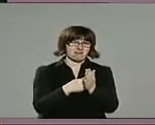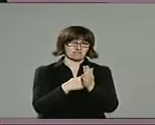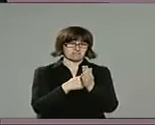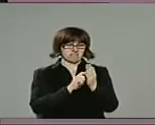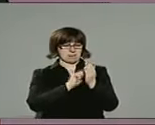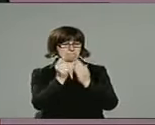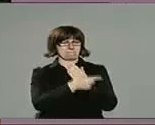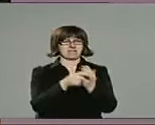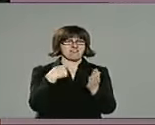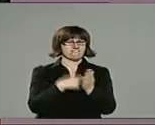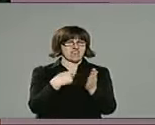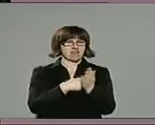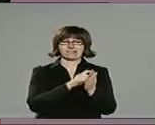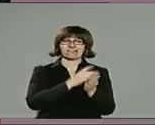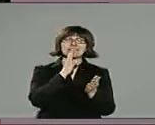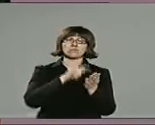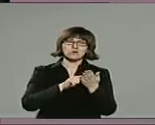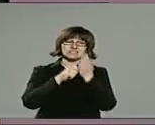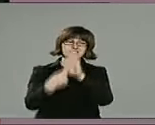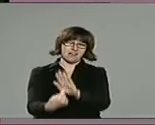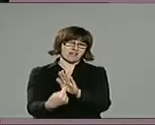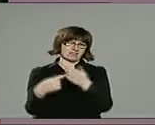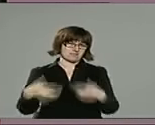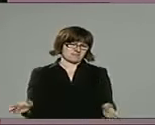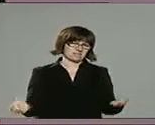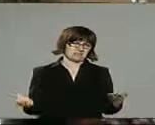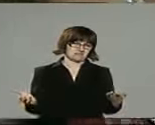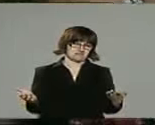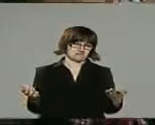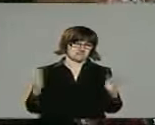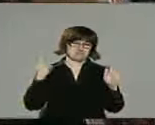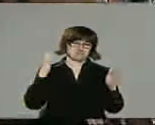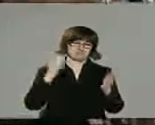dahinter stehen, nicht ausreichend sichtbar gewesen sind, liebe Genossinnen und Genossen.